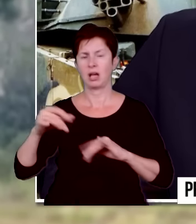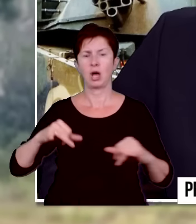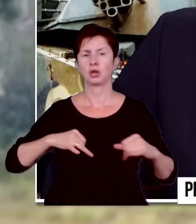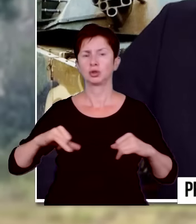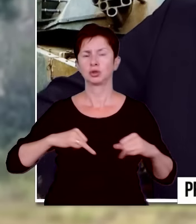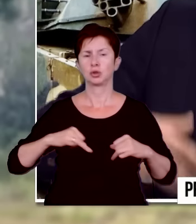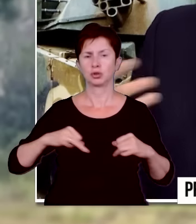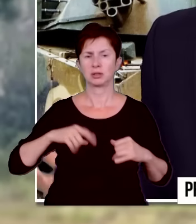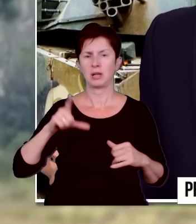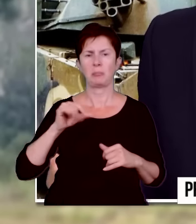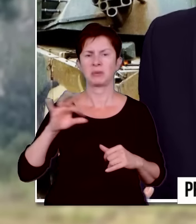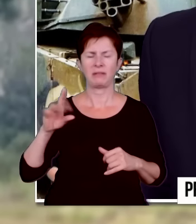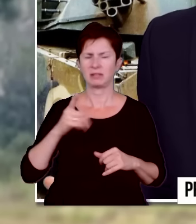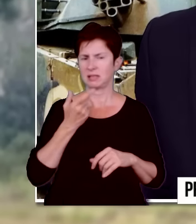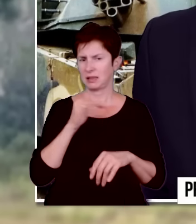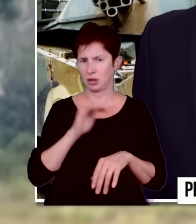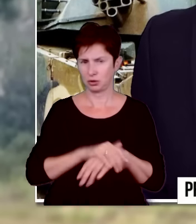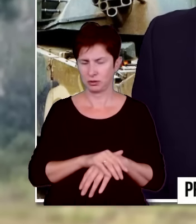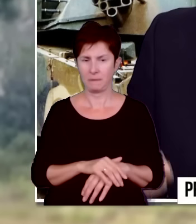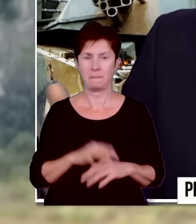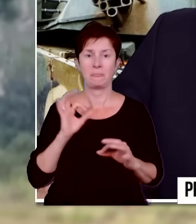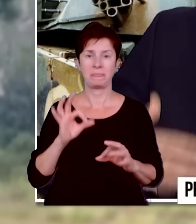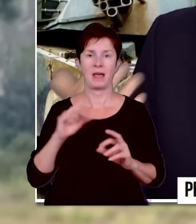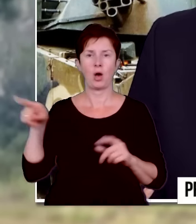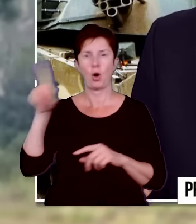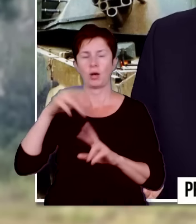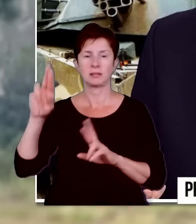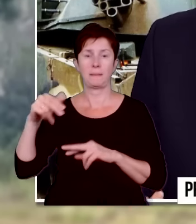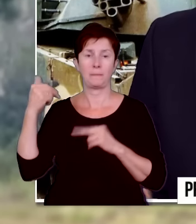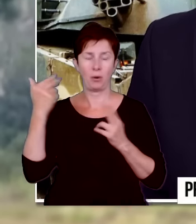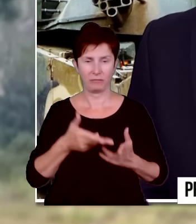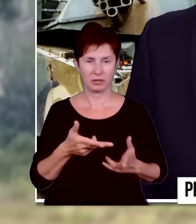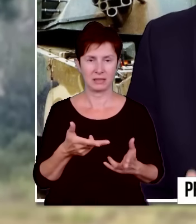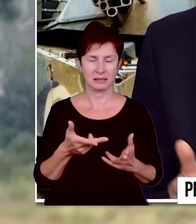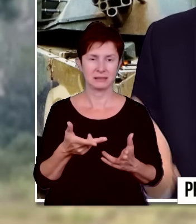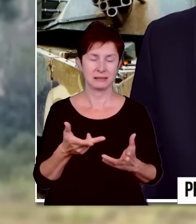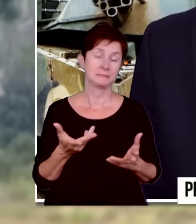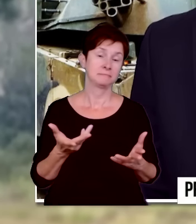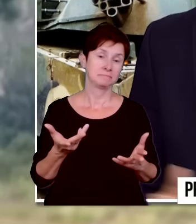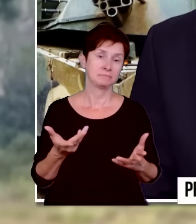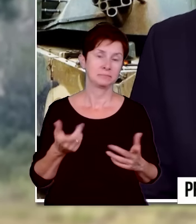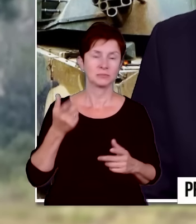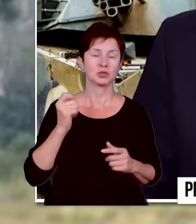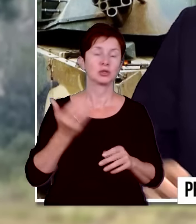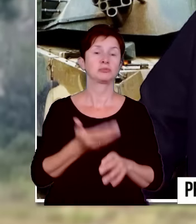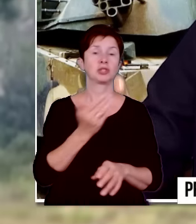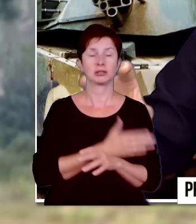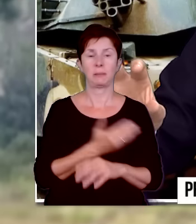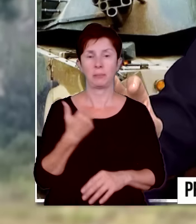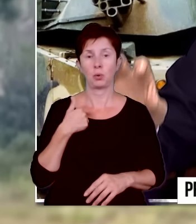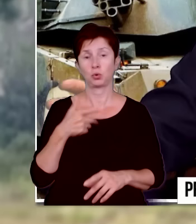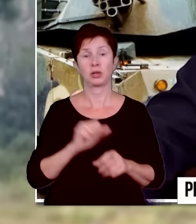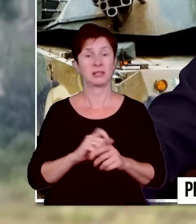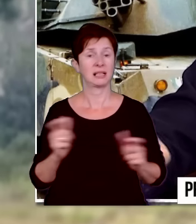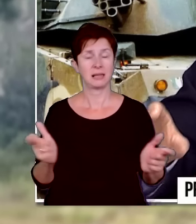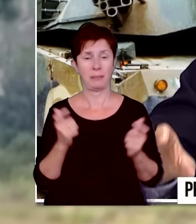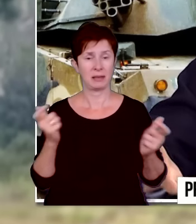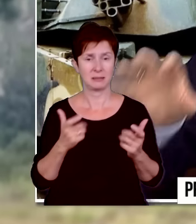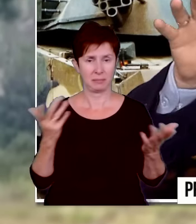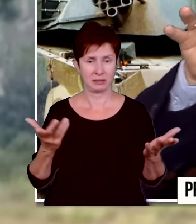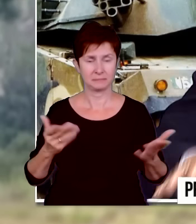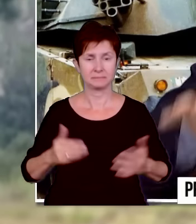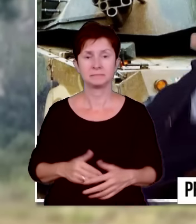obaliły i oni teraz wracają chwale i próbują odkręcać tą całą politykę i uważam że to jest największe zagrożenie czyli tak zwane byś Deep State